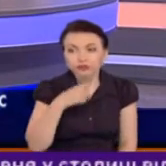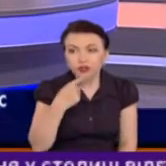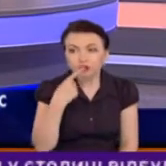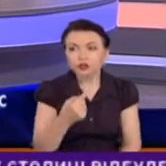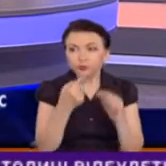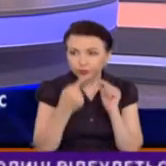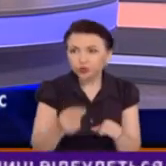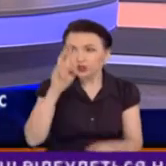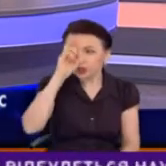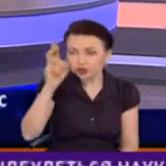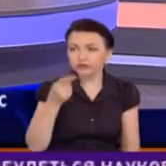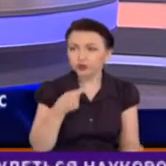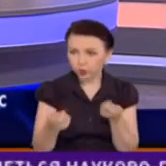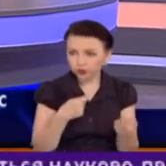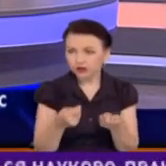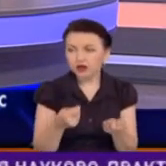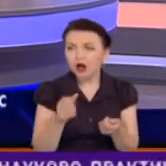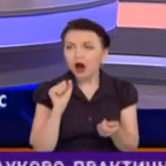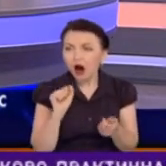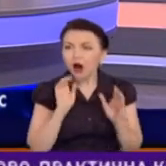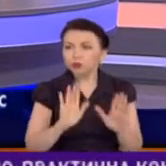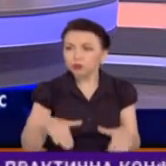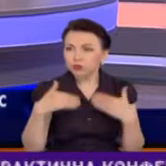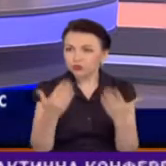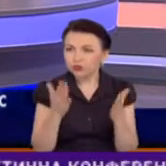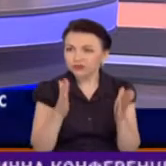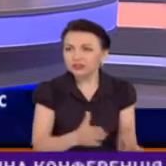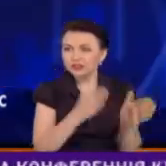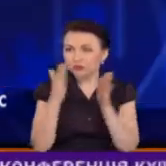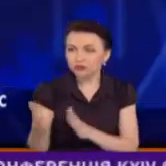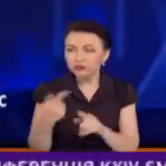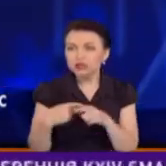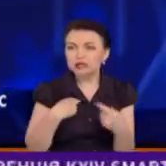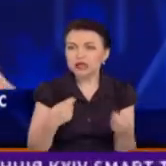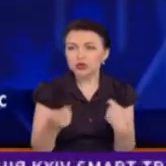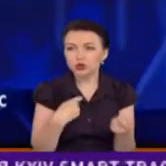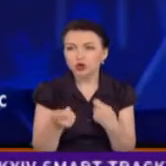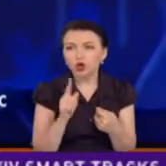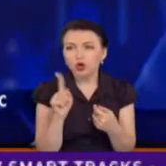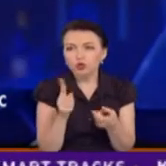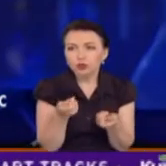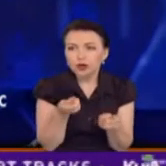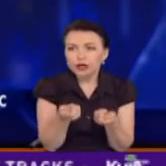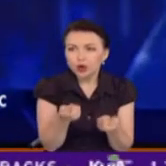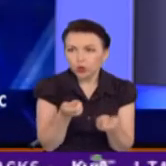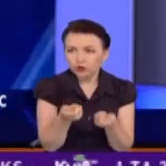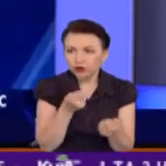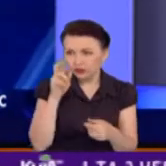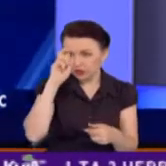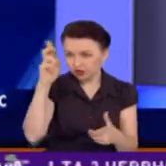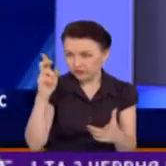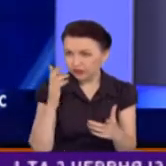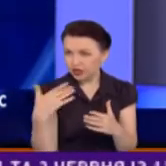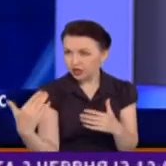проти державного регулювання, а пропонуєте відтермінувати цей ринок для того, щоб регулювати державно з